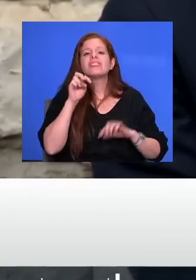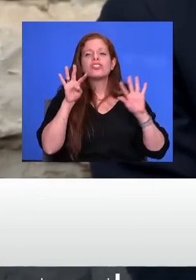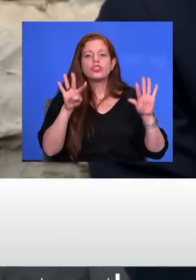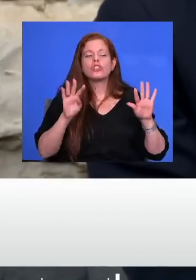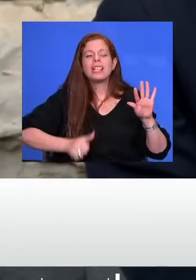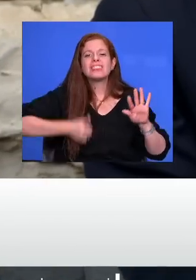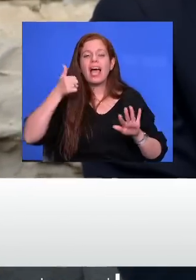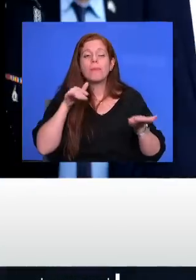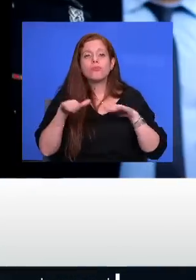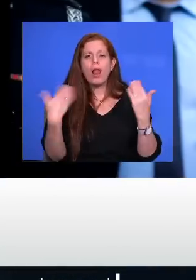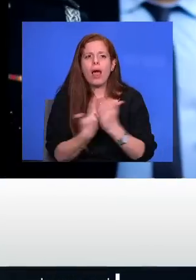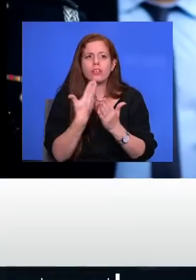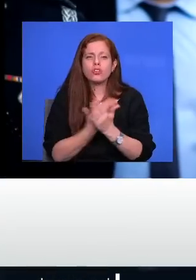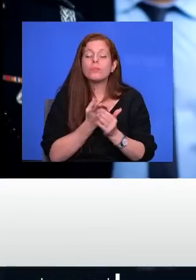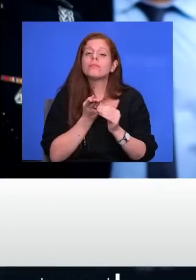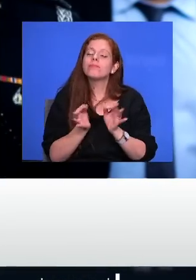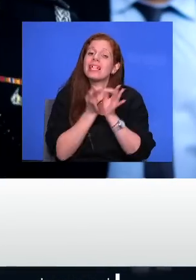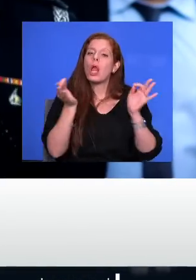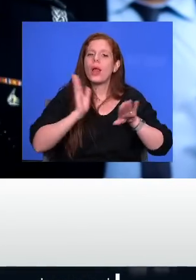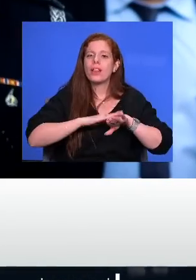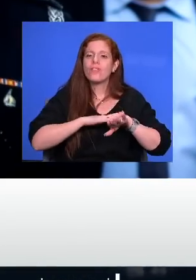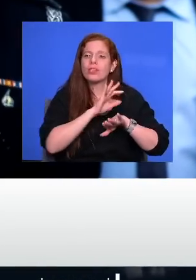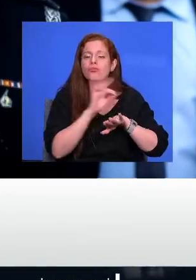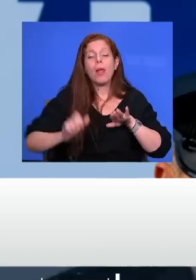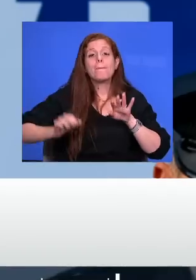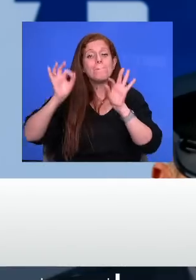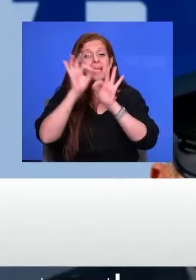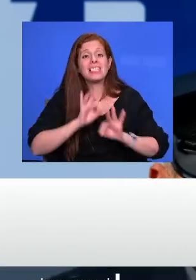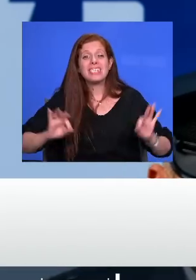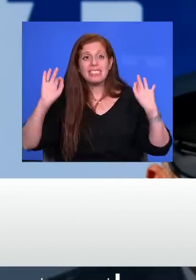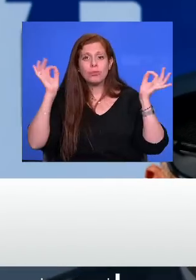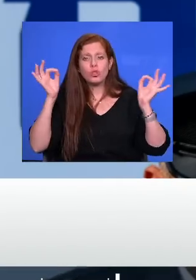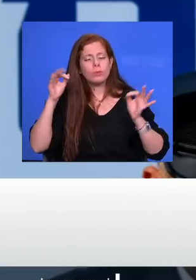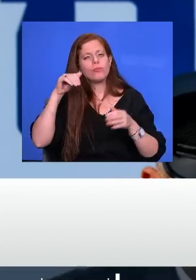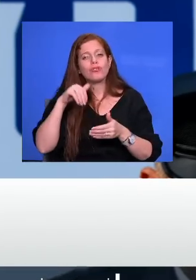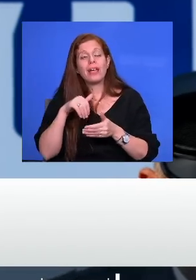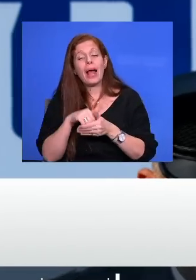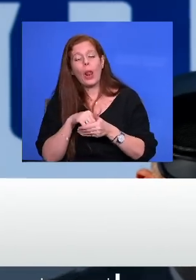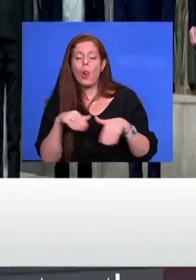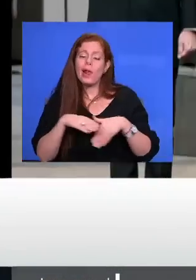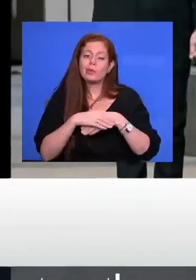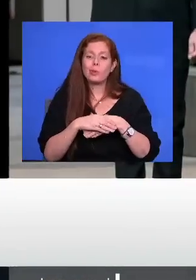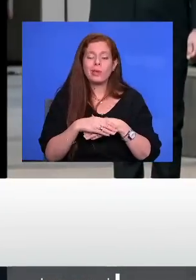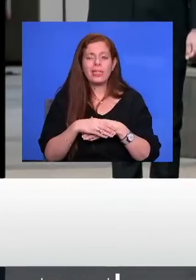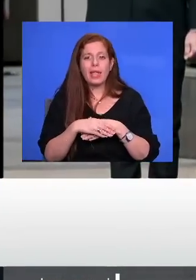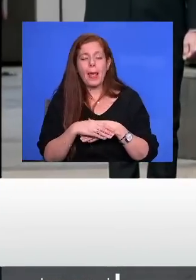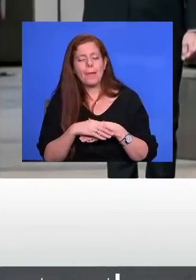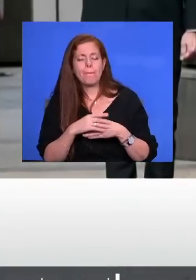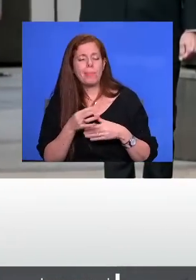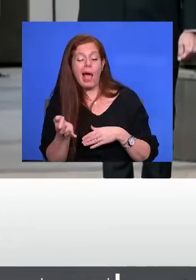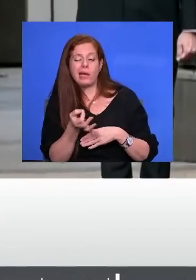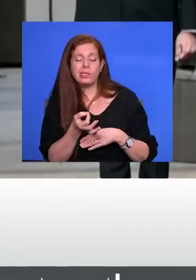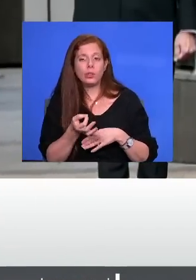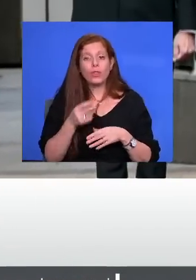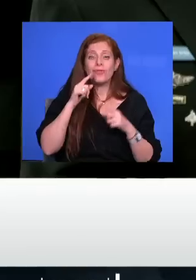הממשלה החדשים נכנסו לתפקידם בטקסים רשמיים שכללו חיוכים, עקיצות ולחיצות ידיים קרות בין השרים הנכנסים